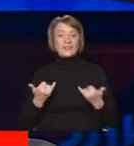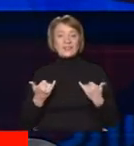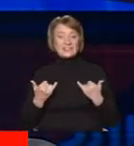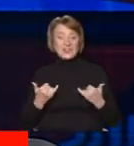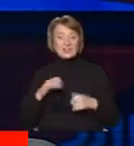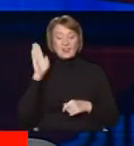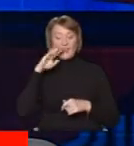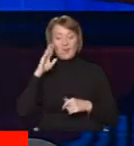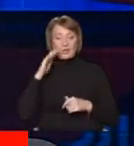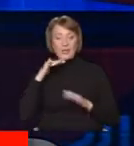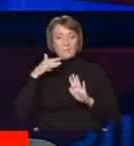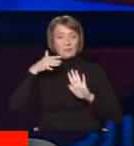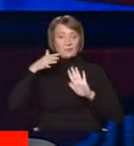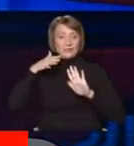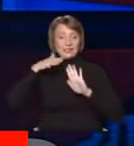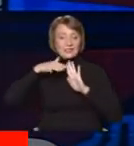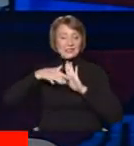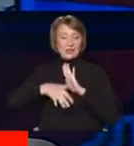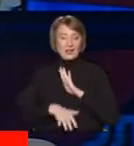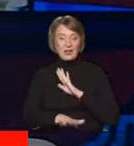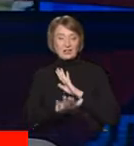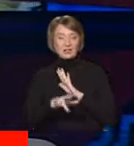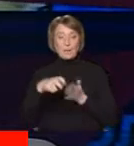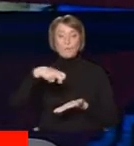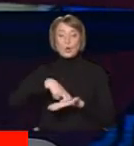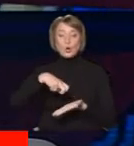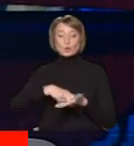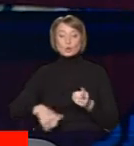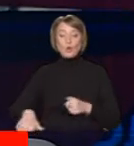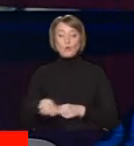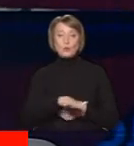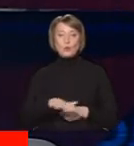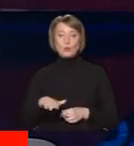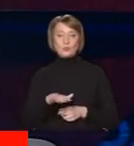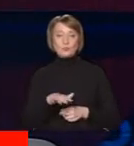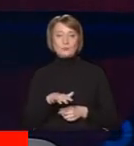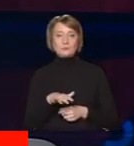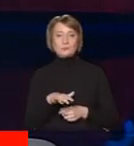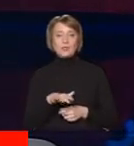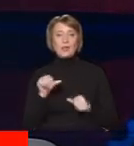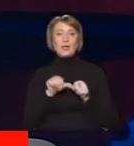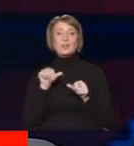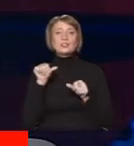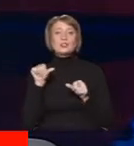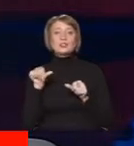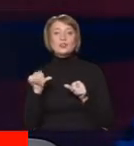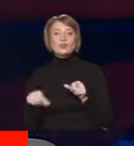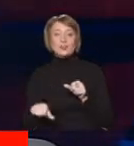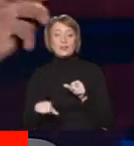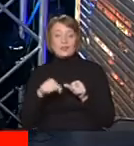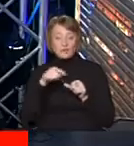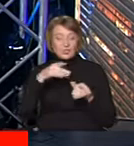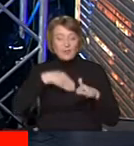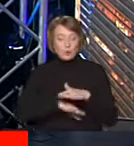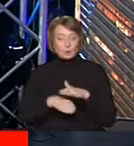вся стікає на поштову площу навколо вестибюлю станції метро на поштовій площі. І, зокрема, в ті розкопки,